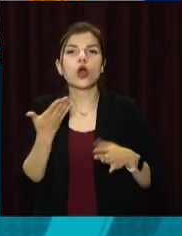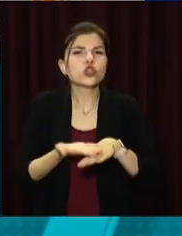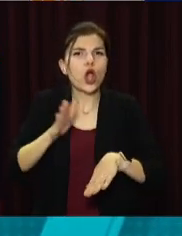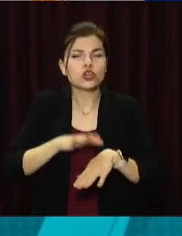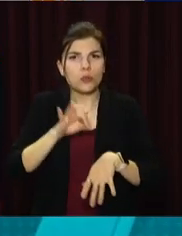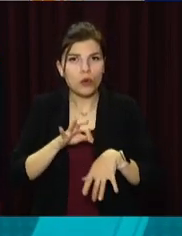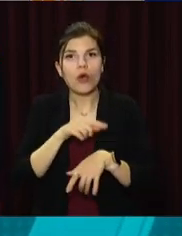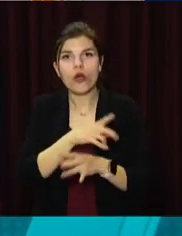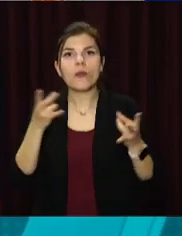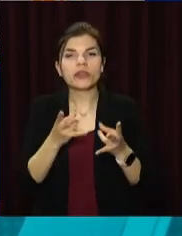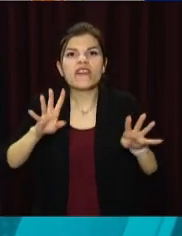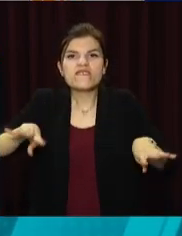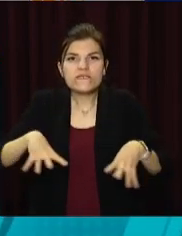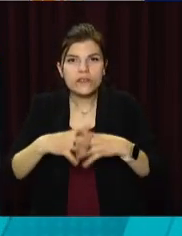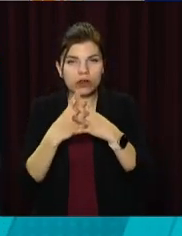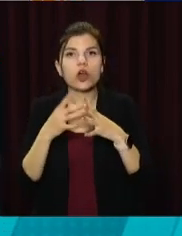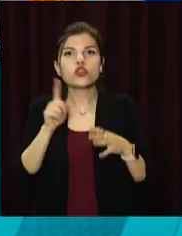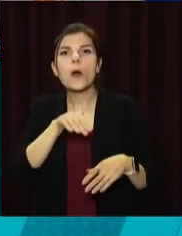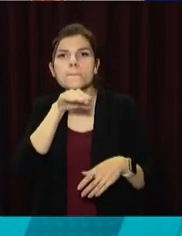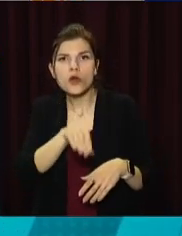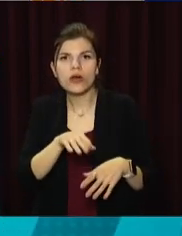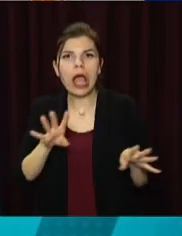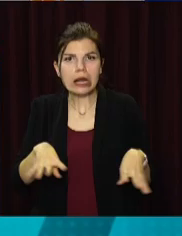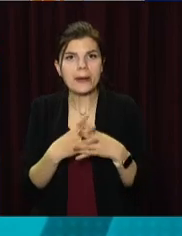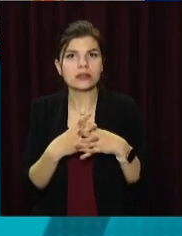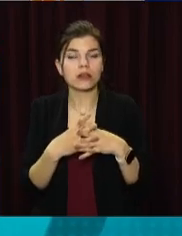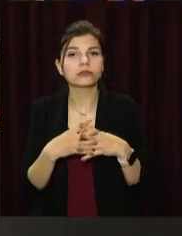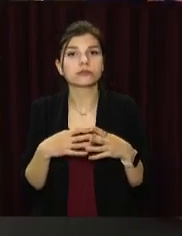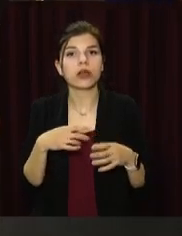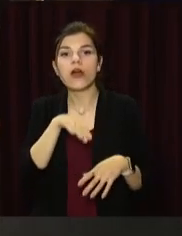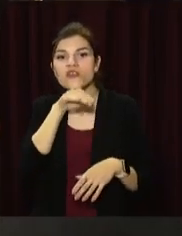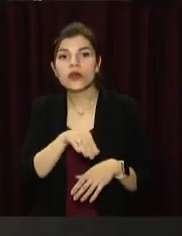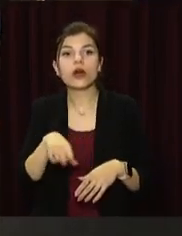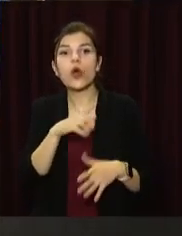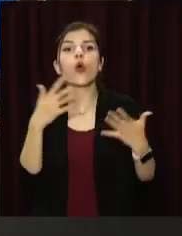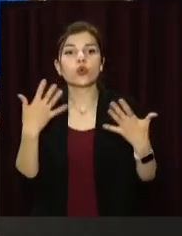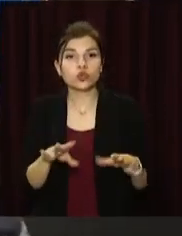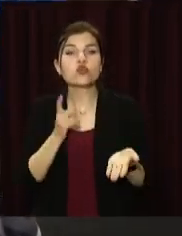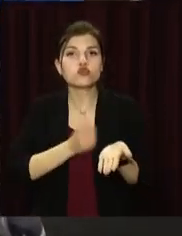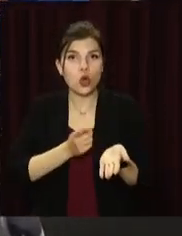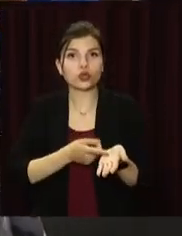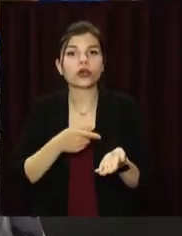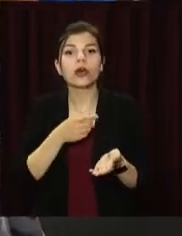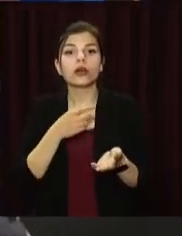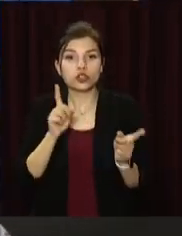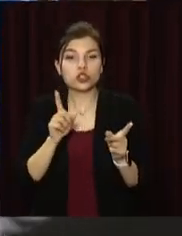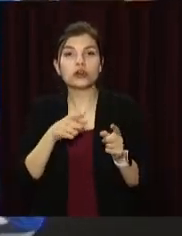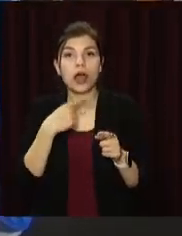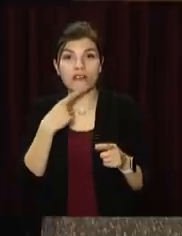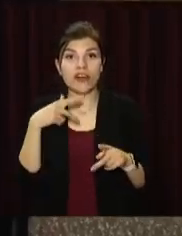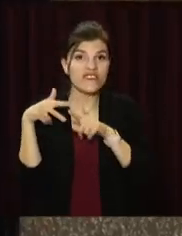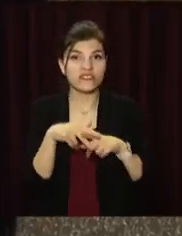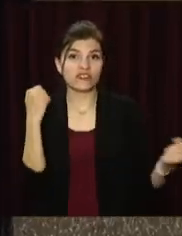перехворіли, потребують відновлення та навіть професійної реабілітації. Фахівці вже довели, фізичні навантаження